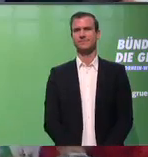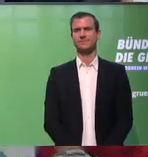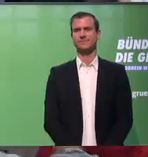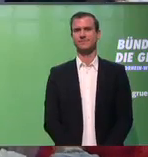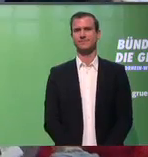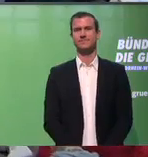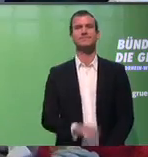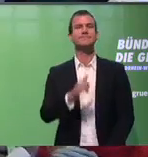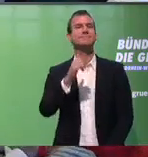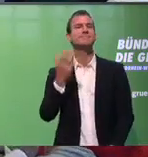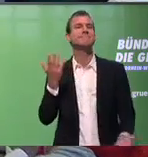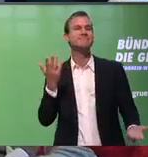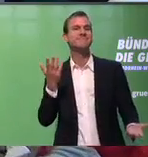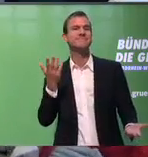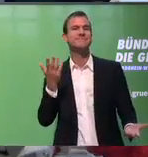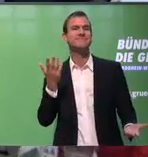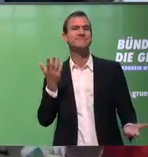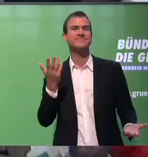Ja, liebe